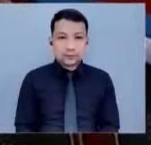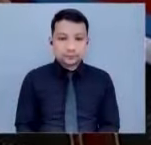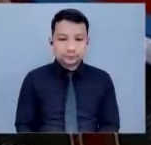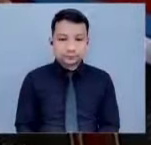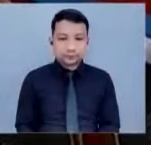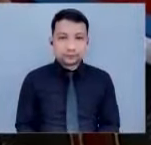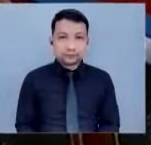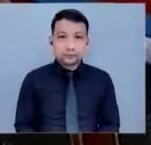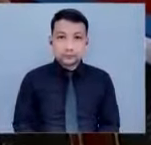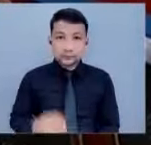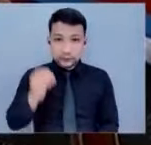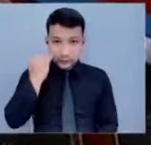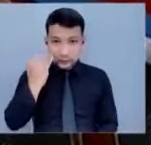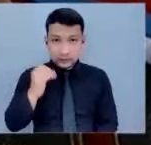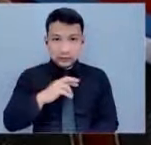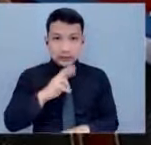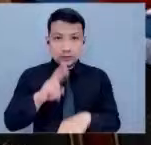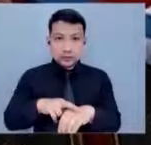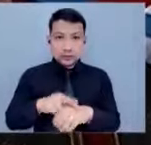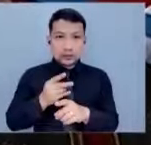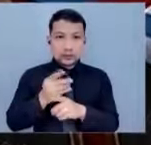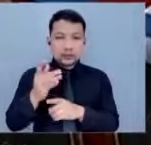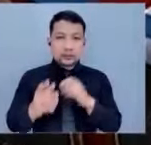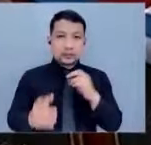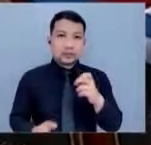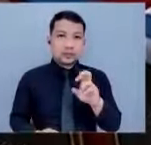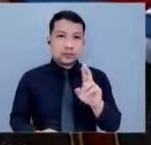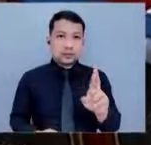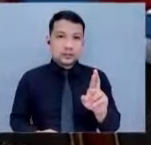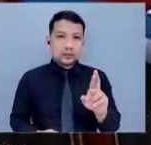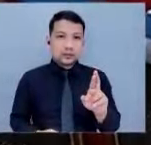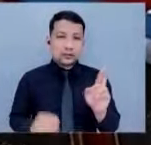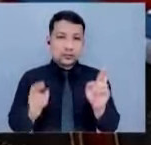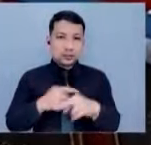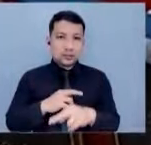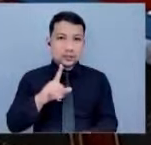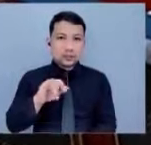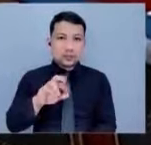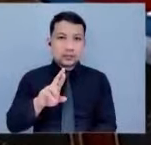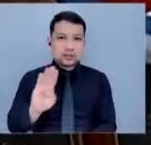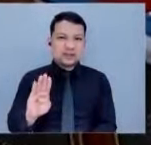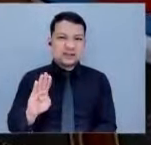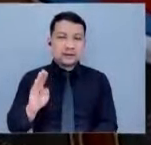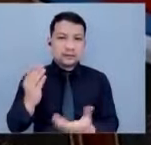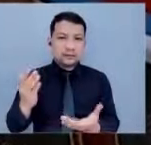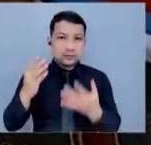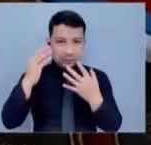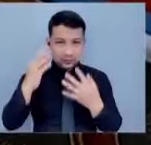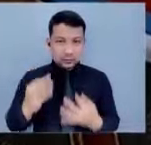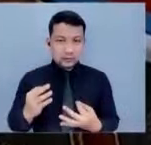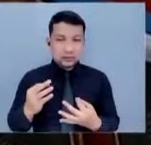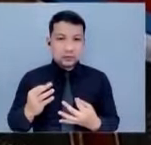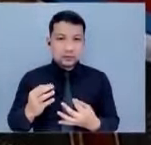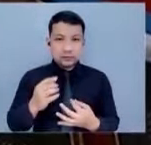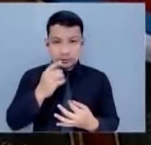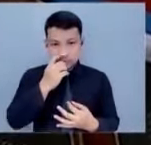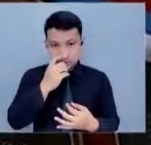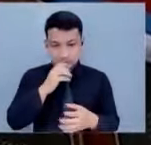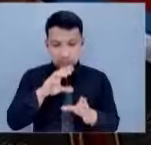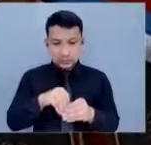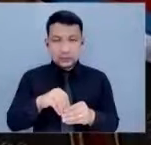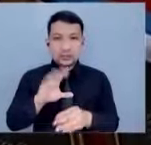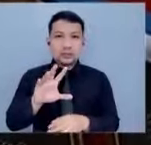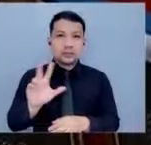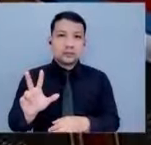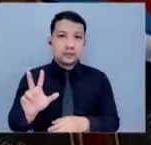Jiggy, yung regional director dito sa NCR Regional Office ng LTFRB ay nag-desisyon na magkaroon ng cut-off na 5:30 p.m.